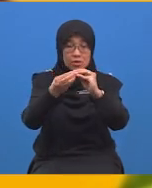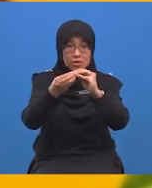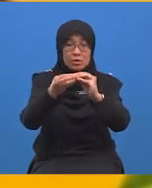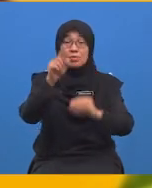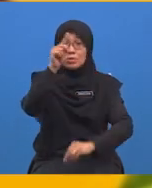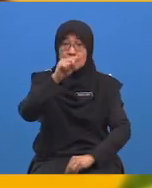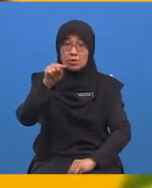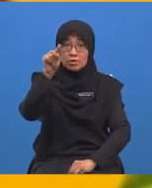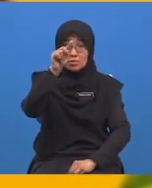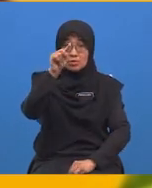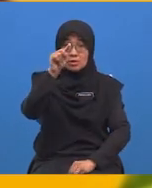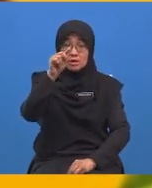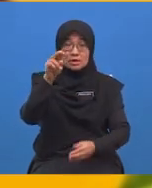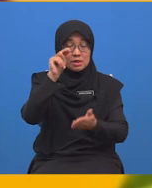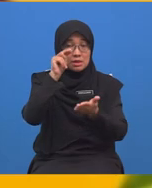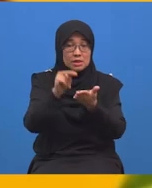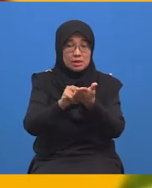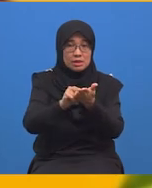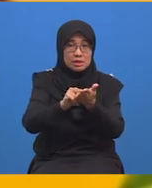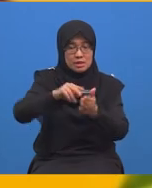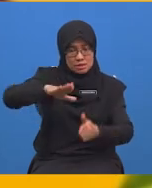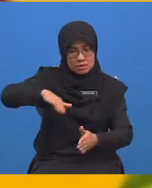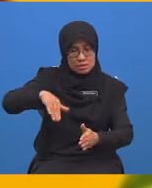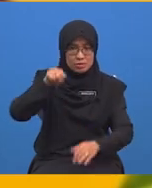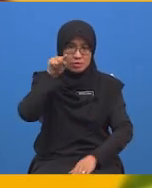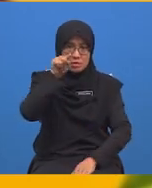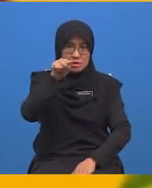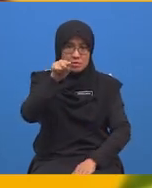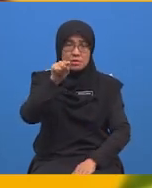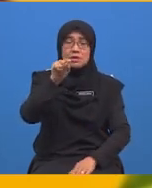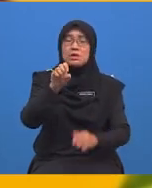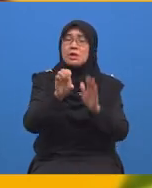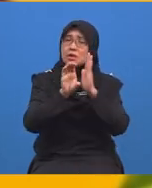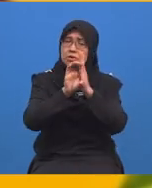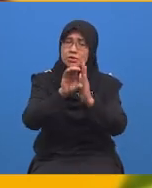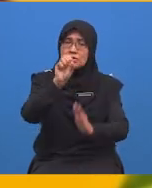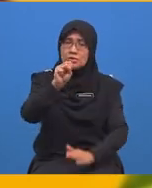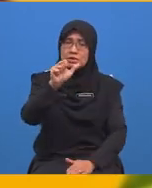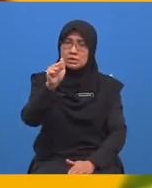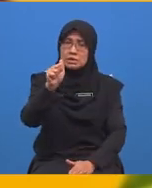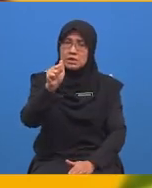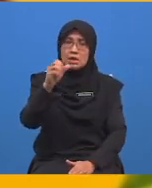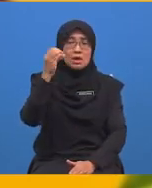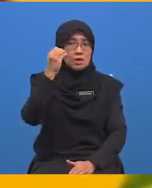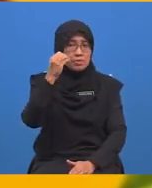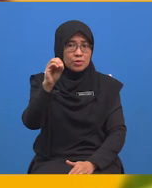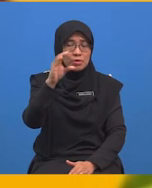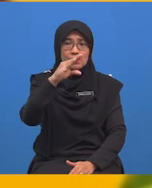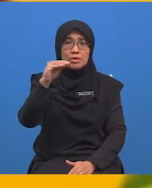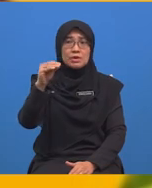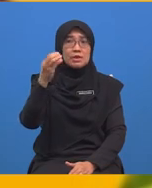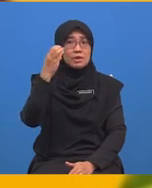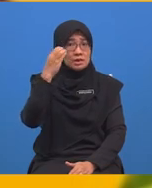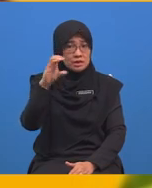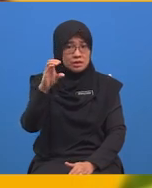iaitu nilai sebelum titik perpuluhan seperti sa, puluh dan ratus.